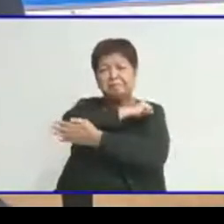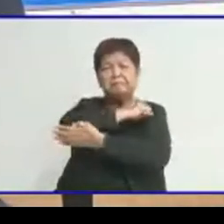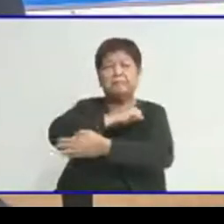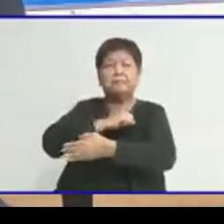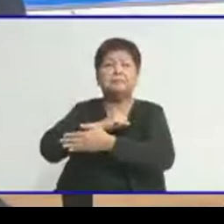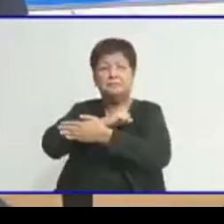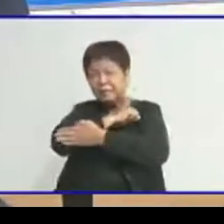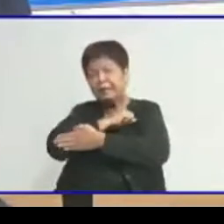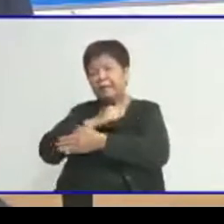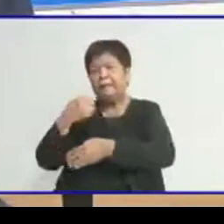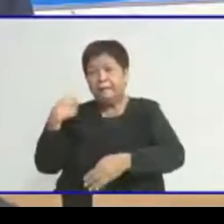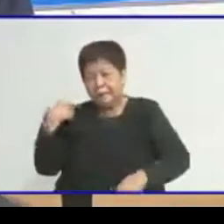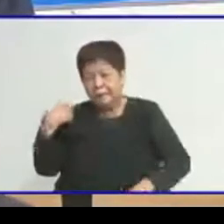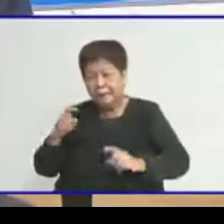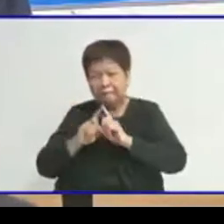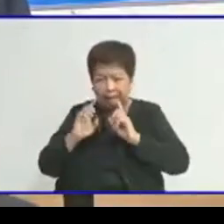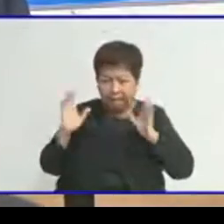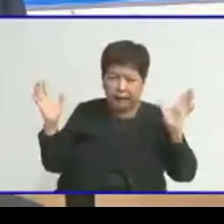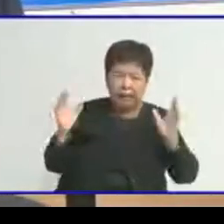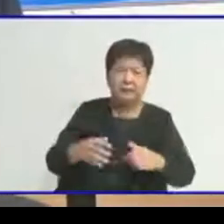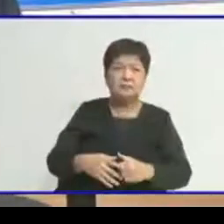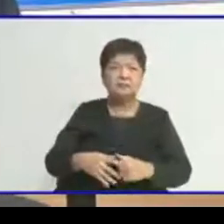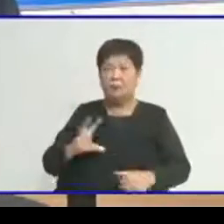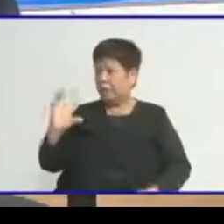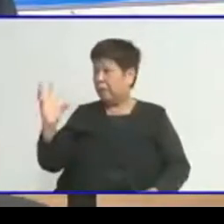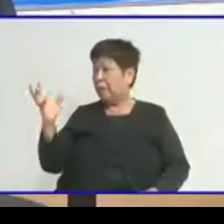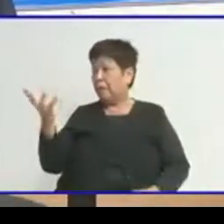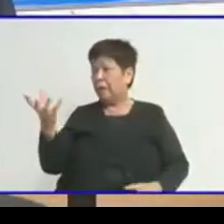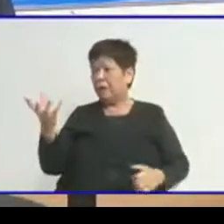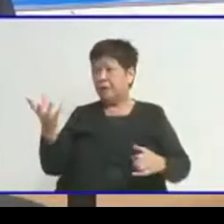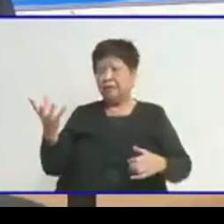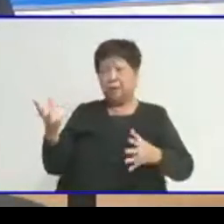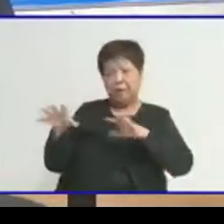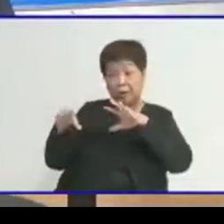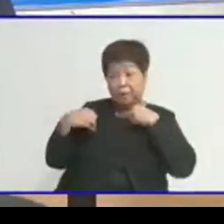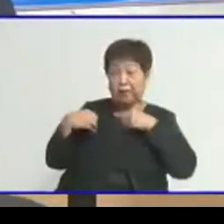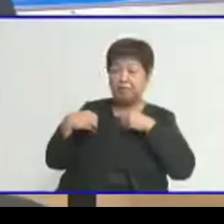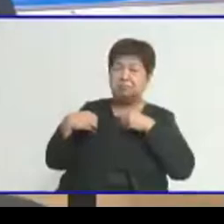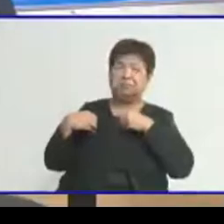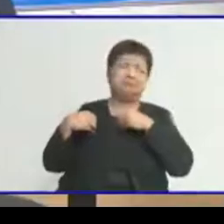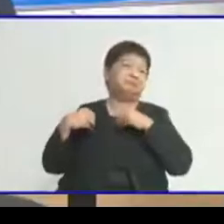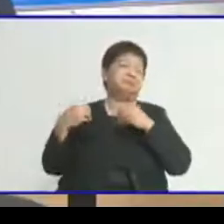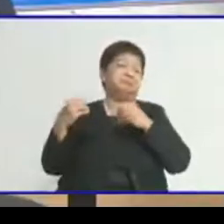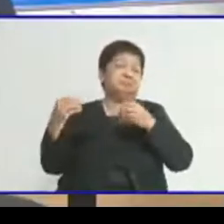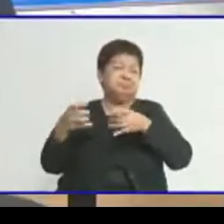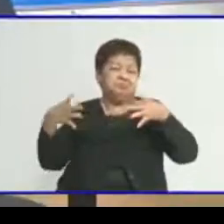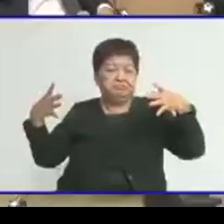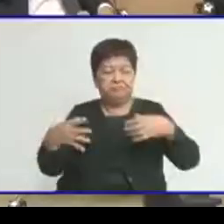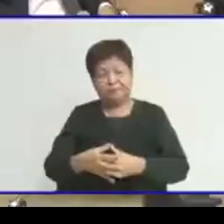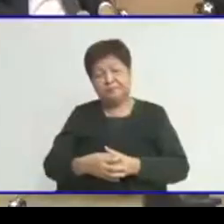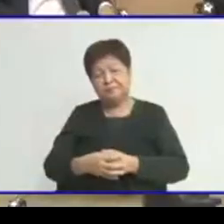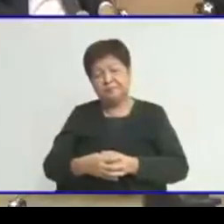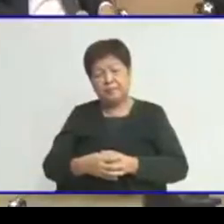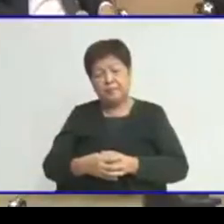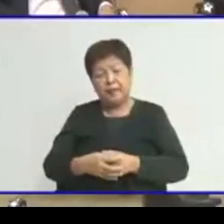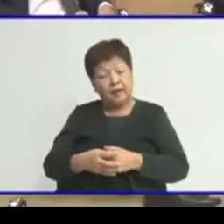like xenophobic trend against refugees globally. ซึ่งปัญหาส่วนหนึ่งที่เกิดขึ้นเกิดจากการที่มองว่าบ